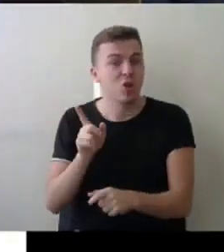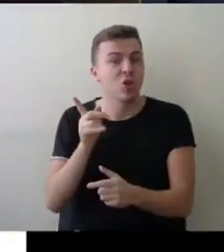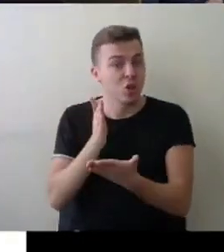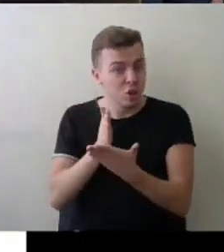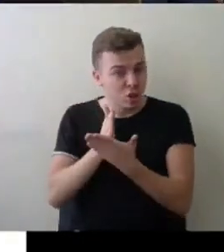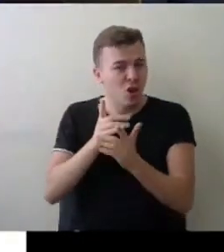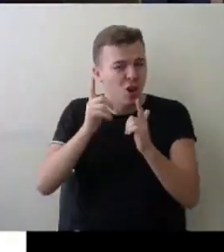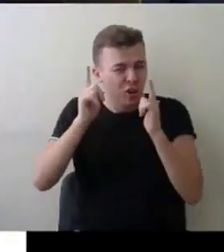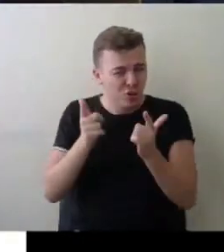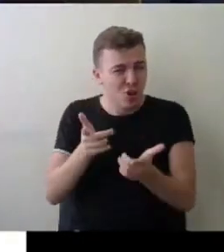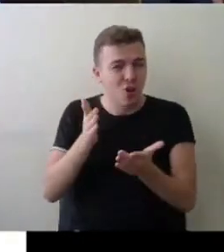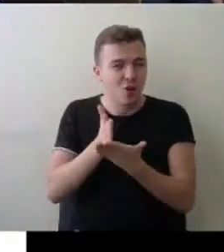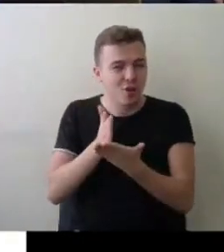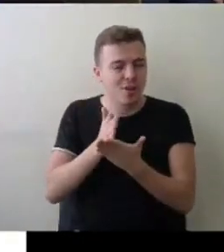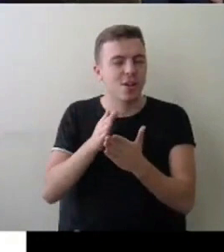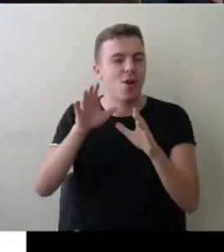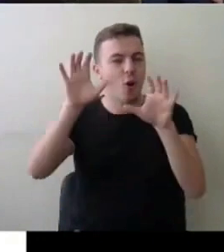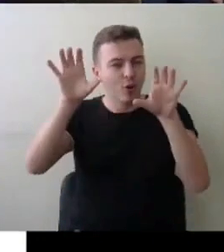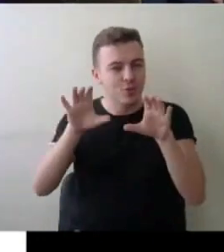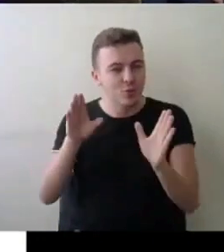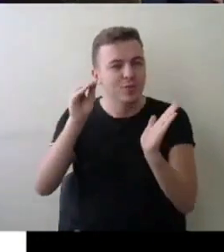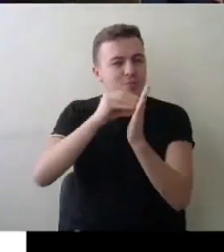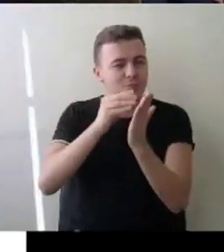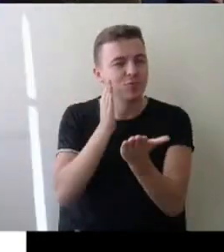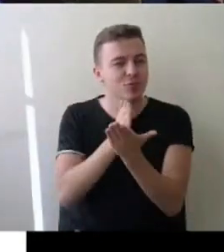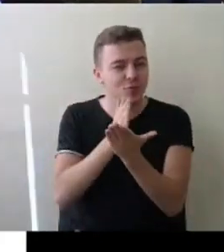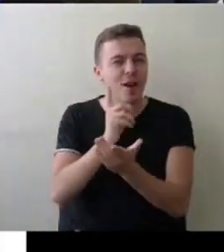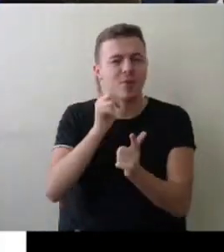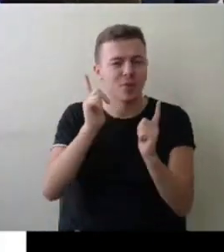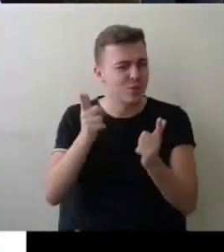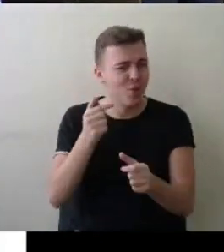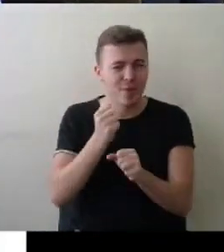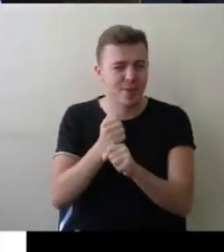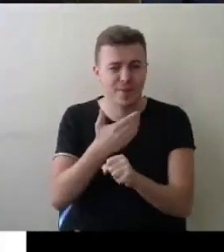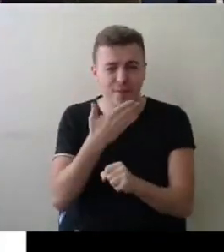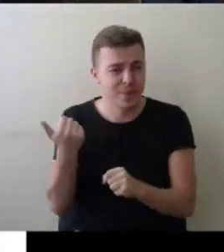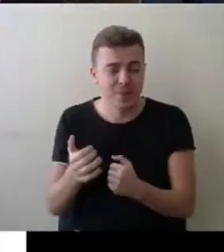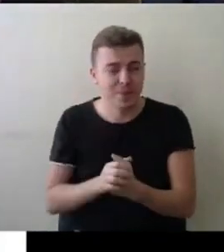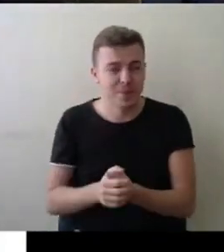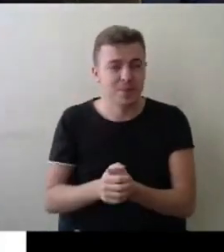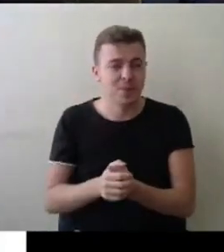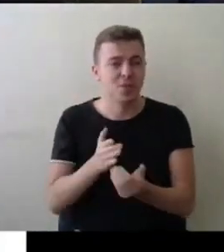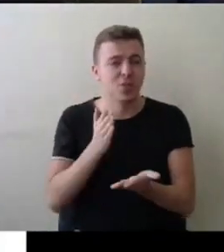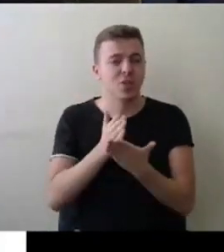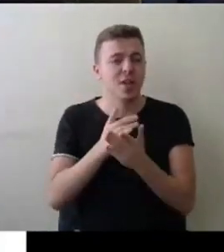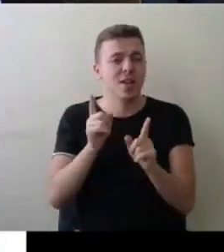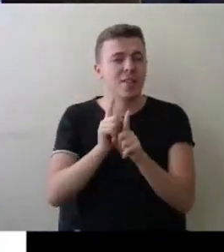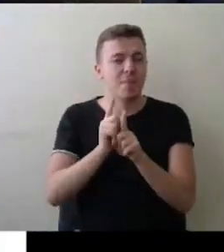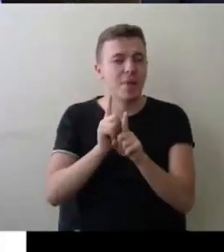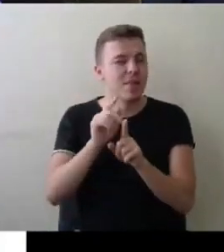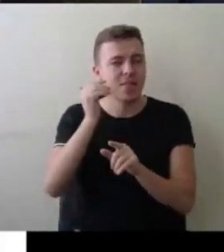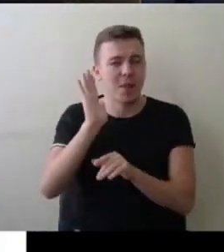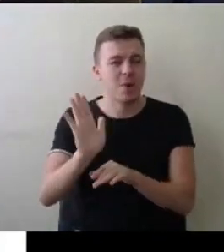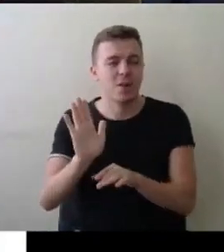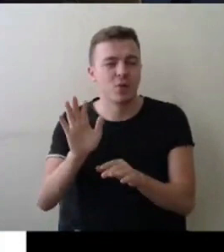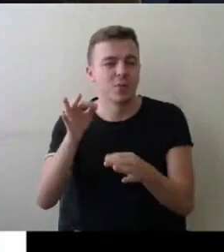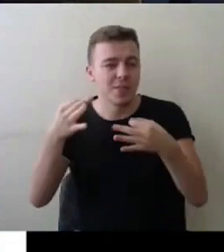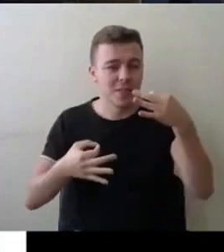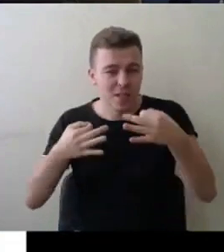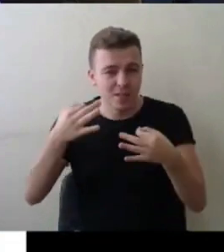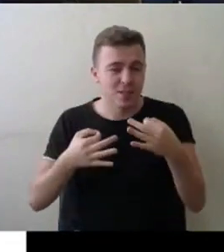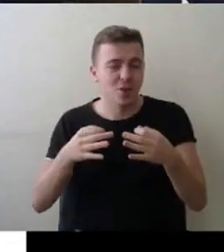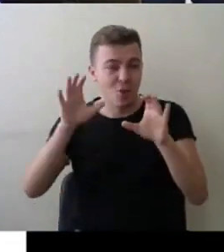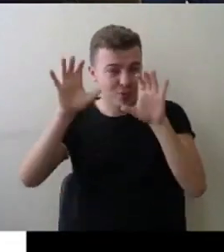teisės aktuose, konstitucijoje, jinai yra tokia. Mes turim nepriklausomus teismus, konstitucijoje